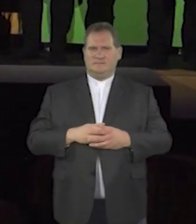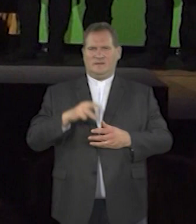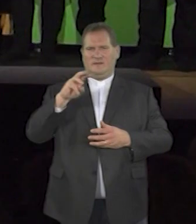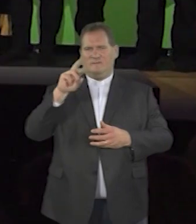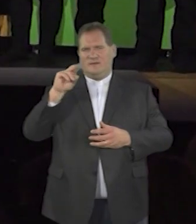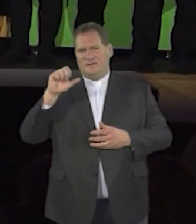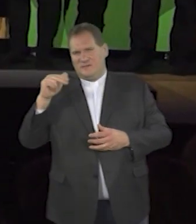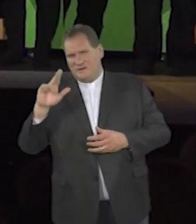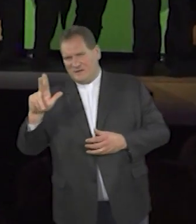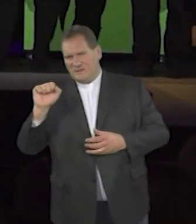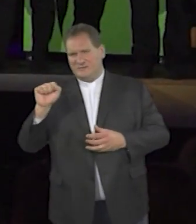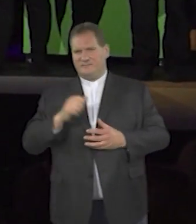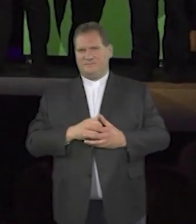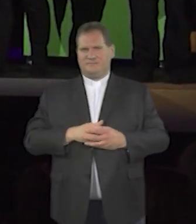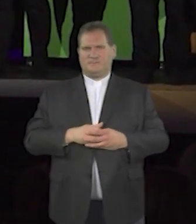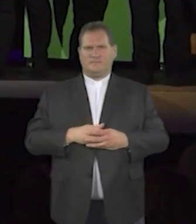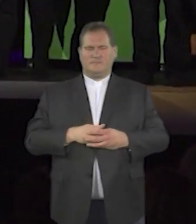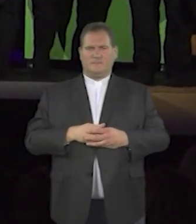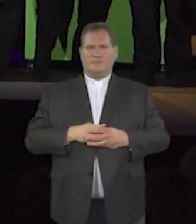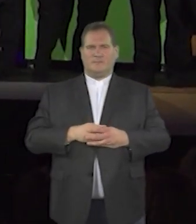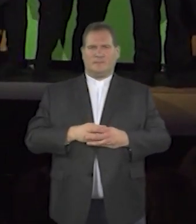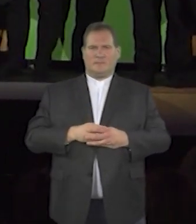Weronika Pawlik.